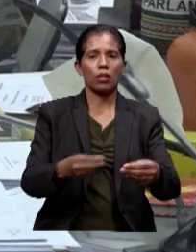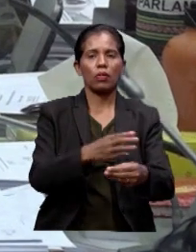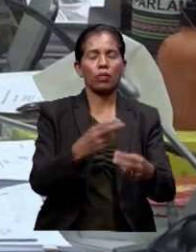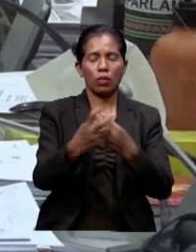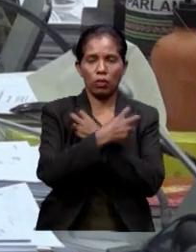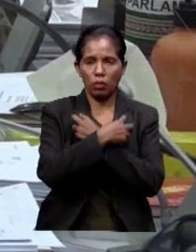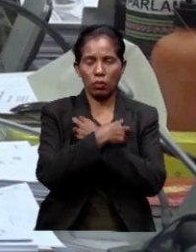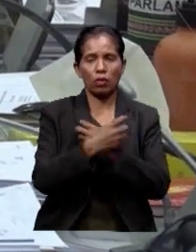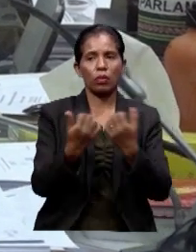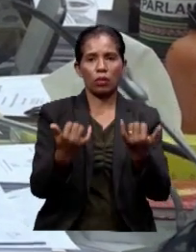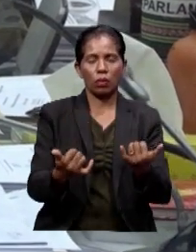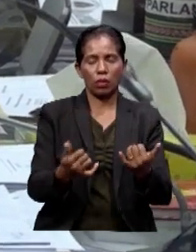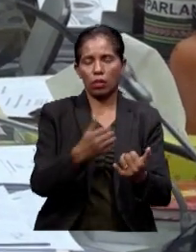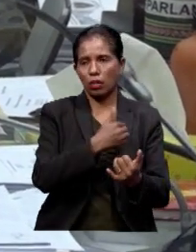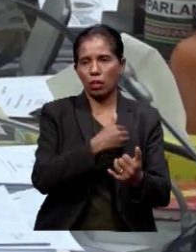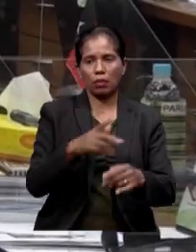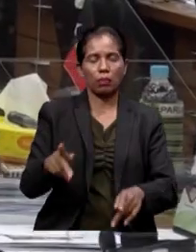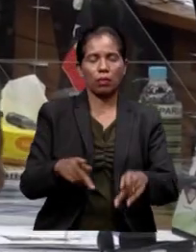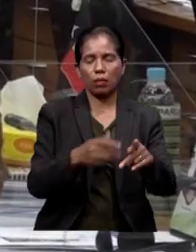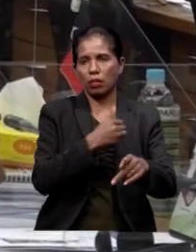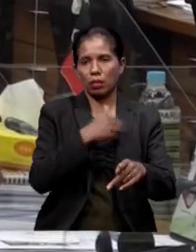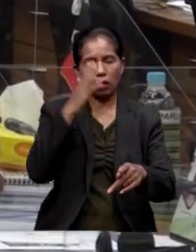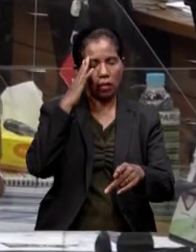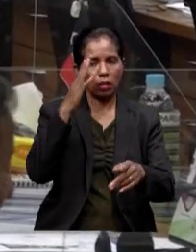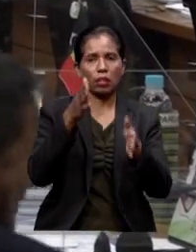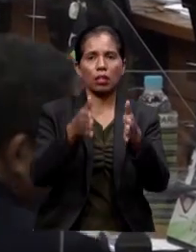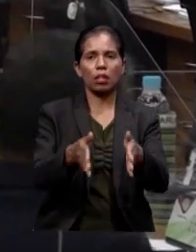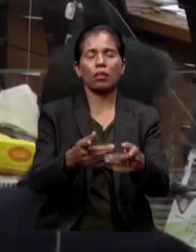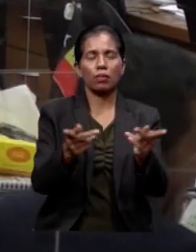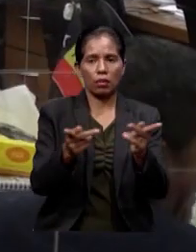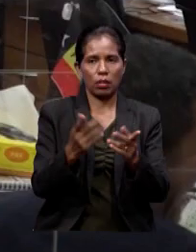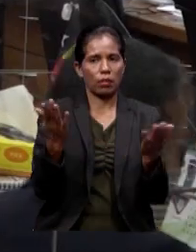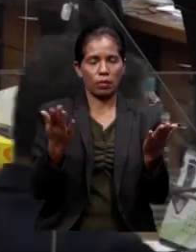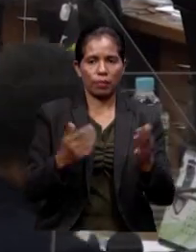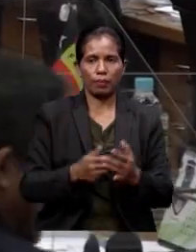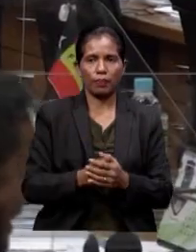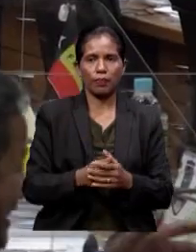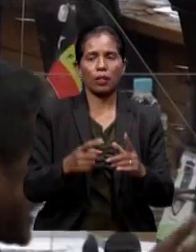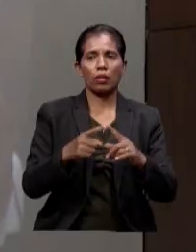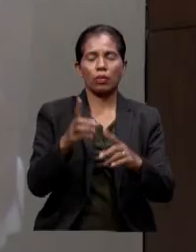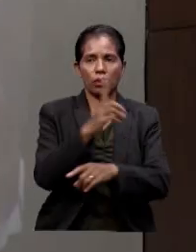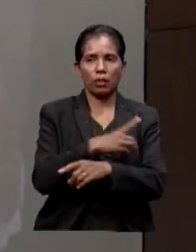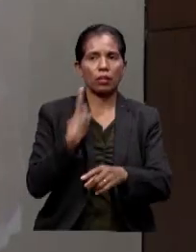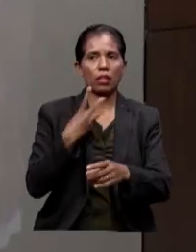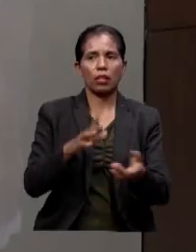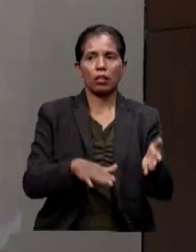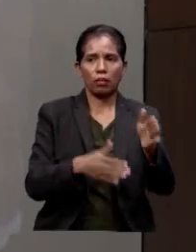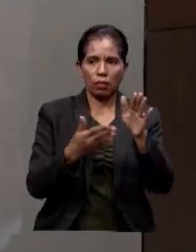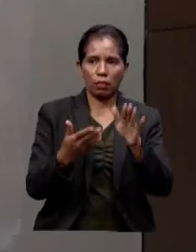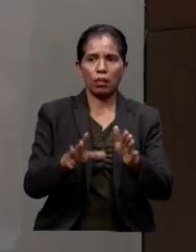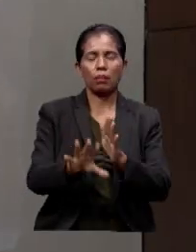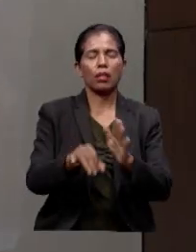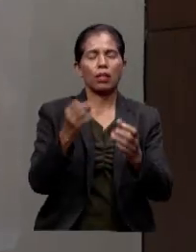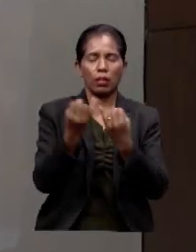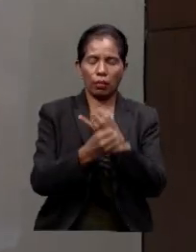tamba to agora publiku sidau katene Sadozu ni urna halot ia fatin nebem. Mungkin lorong di itu sihir materi itu sihir berhentan